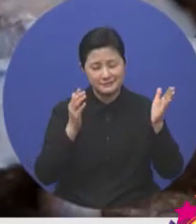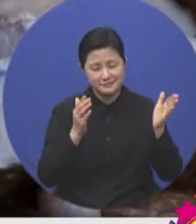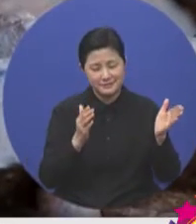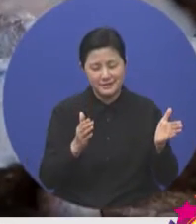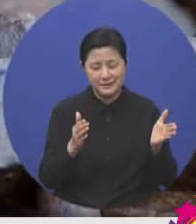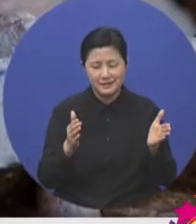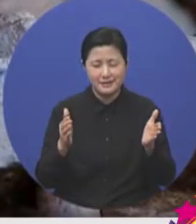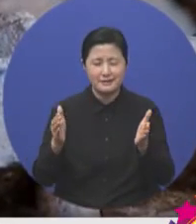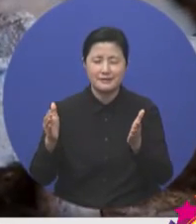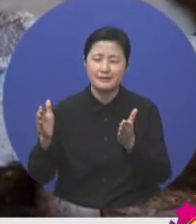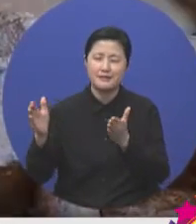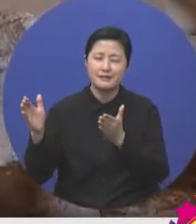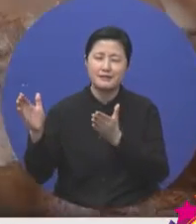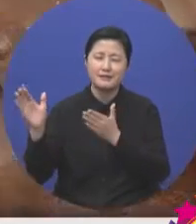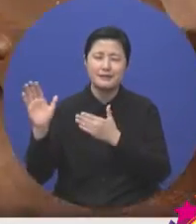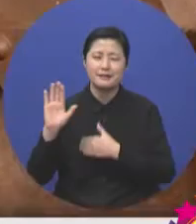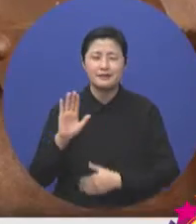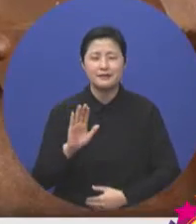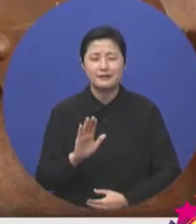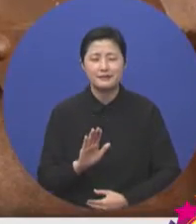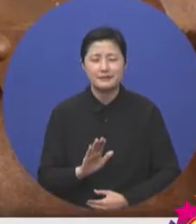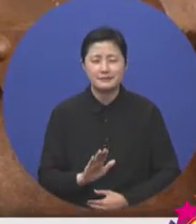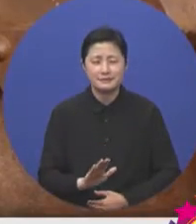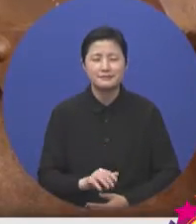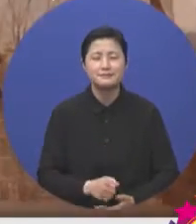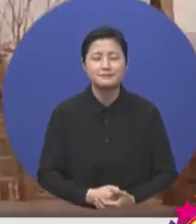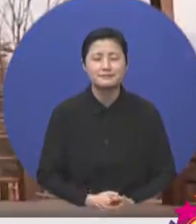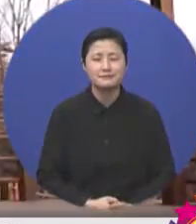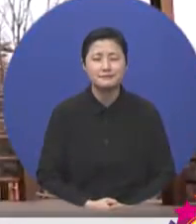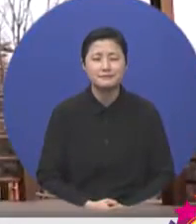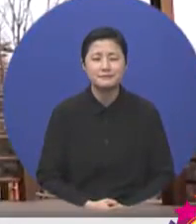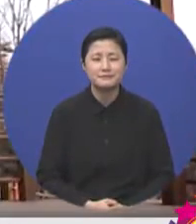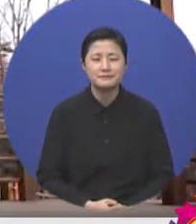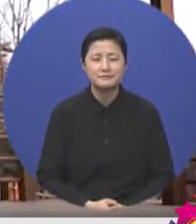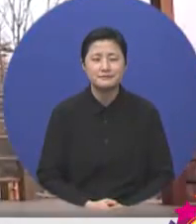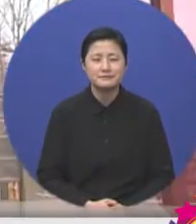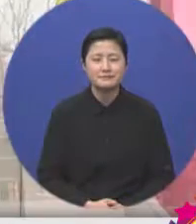봄날은 간다.